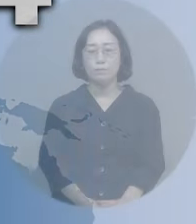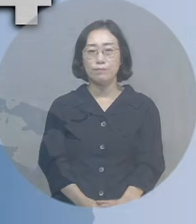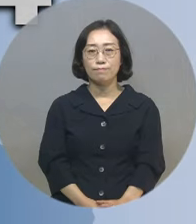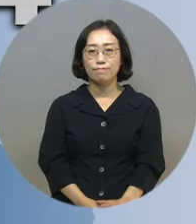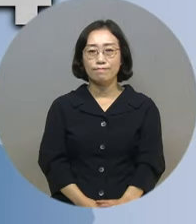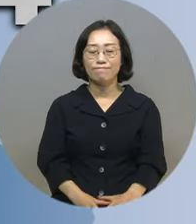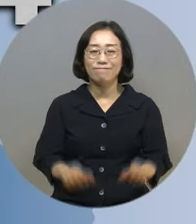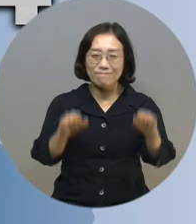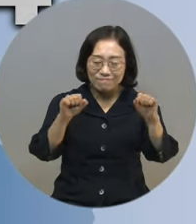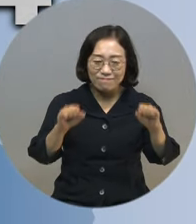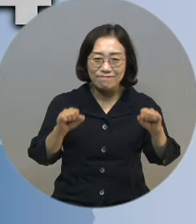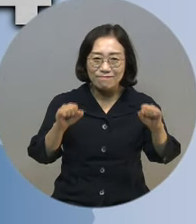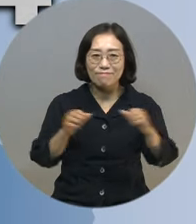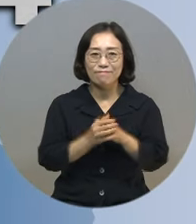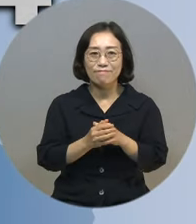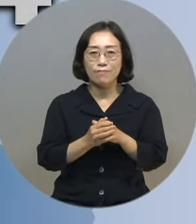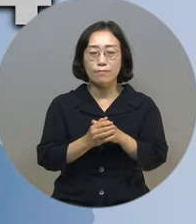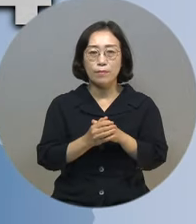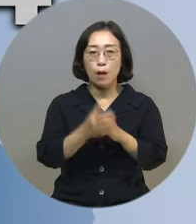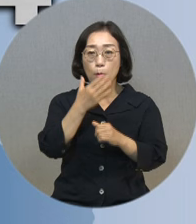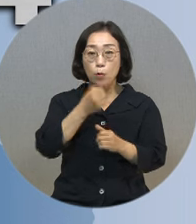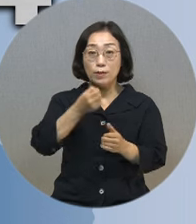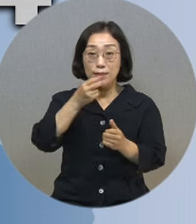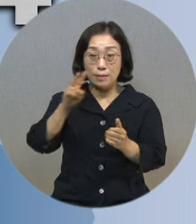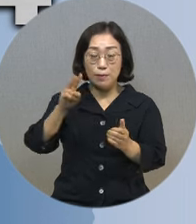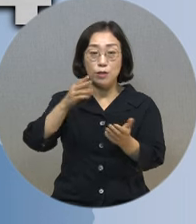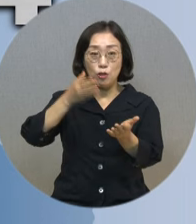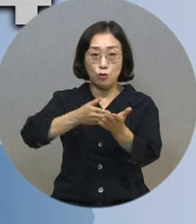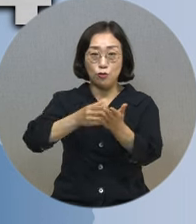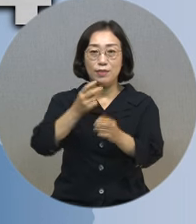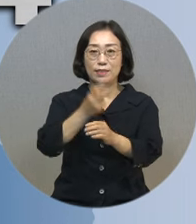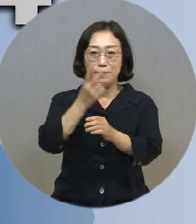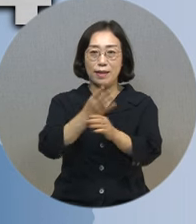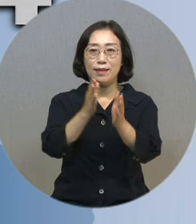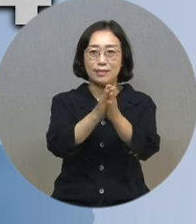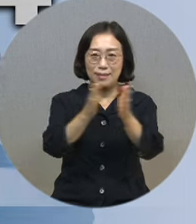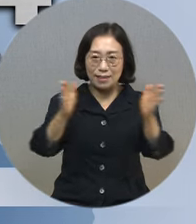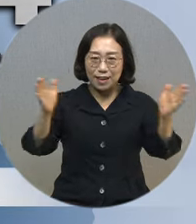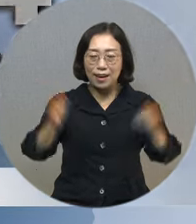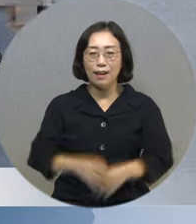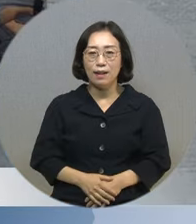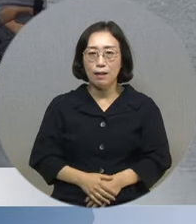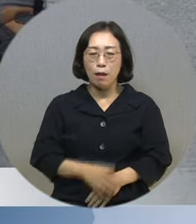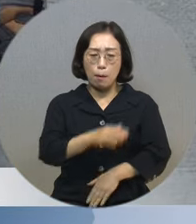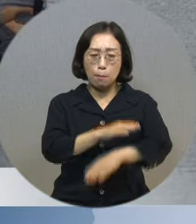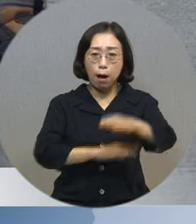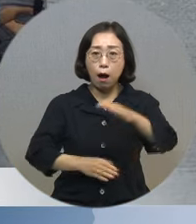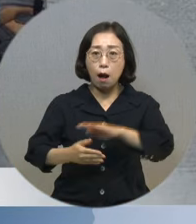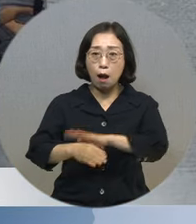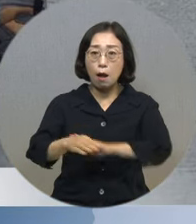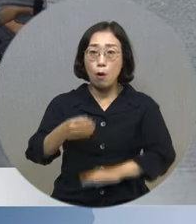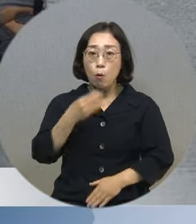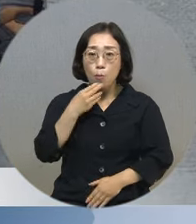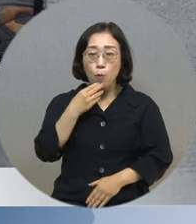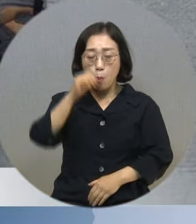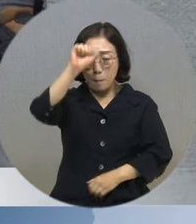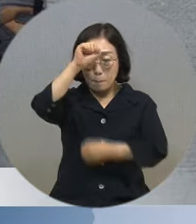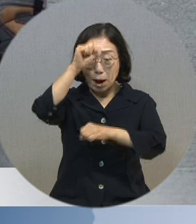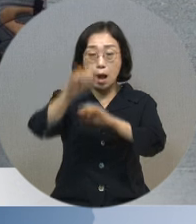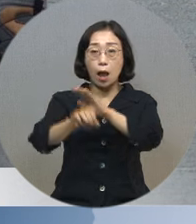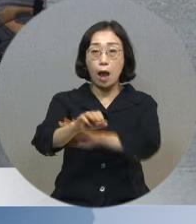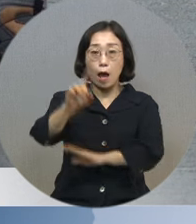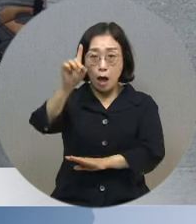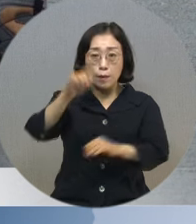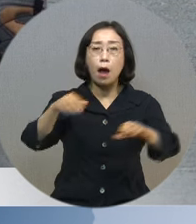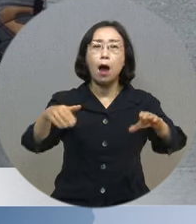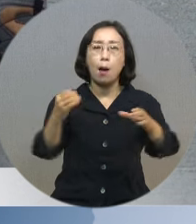시청자 여러분 안녕하십니까 WBC 복지 tv 뉴스 24입니다 양팔 없는 왼발 박사라고 불리우는 이범식